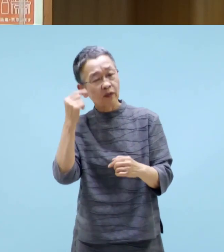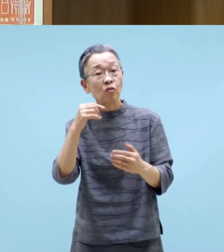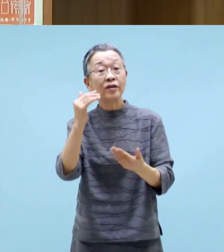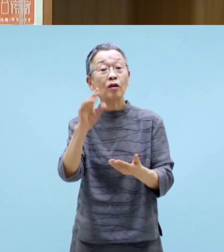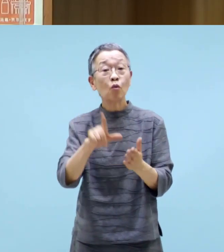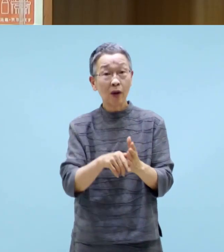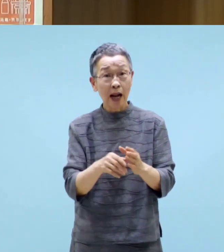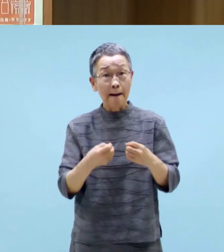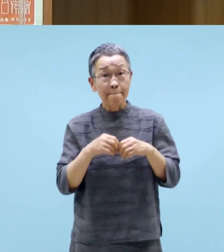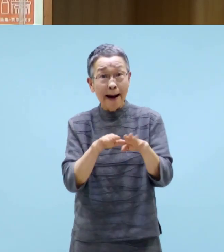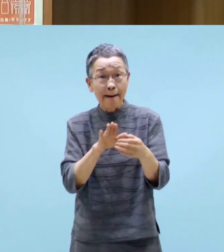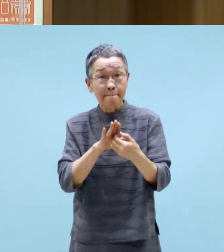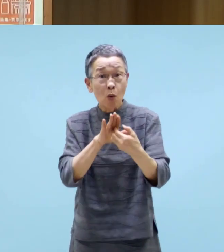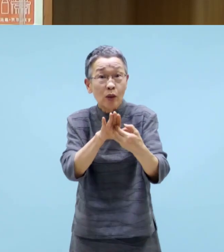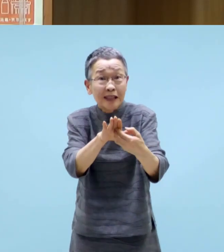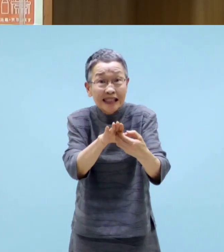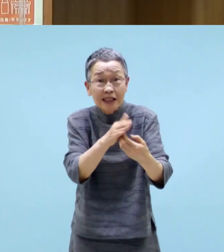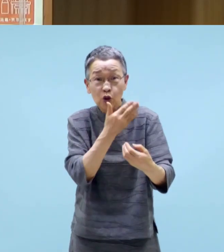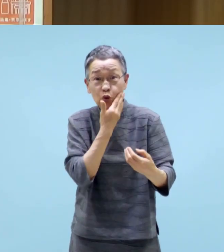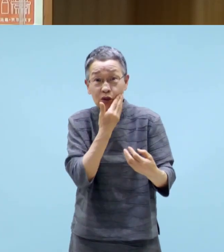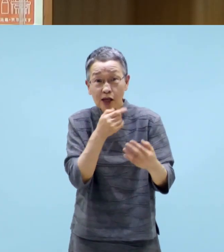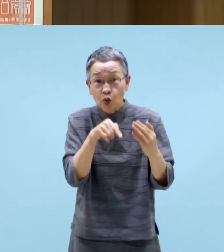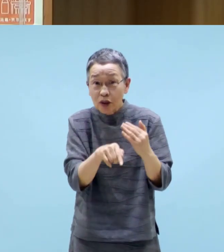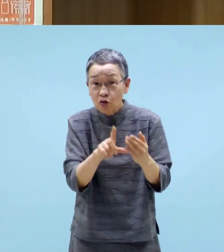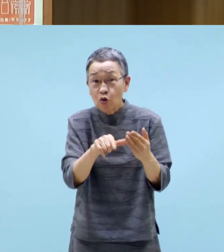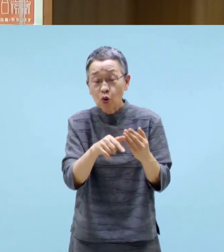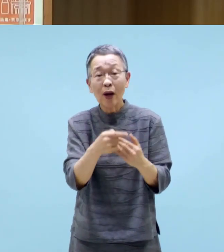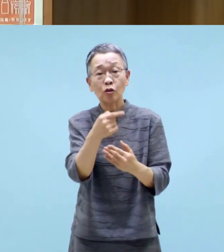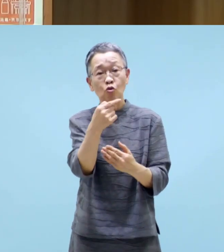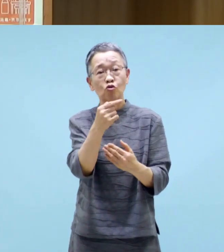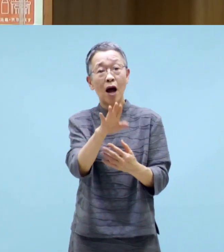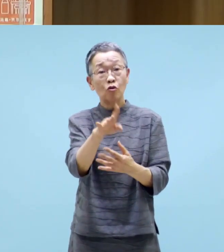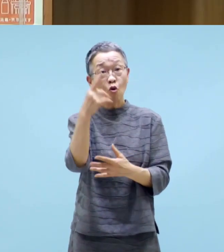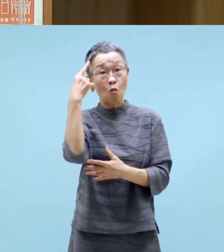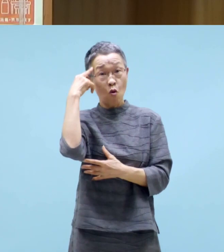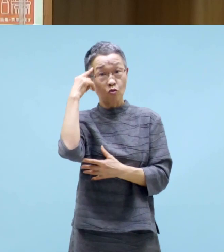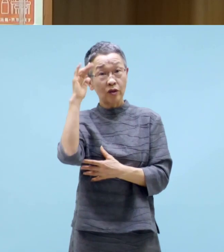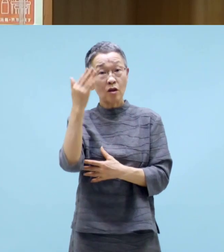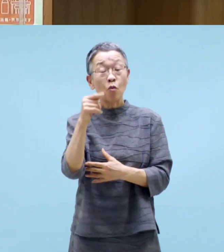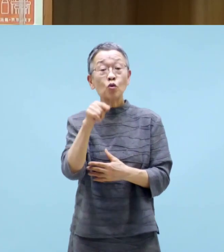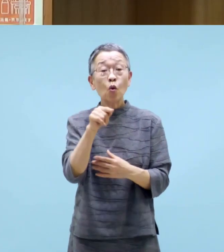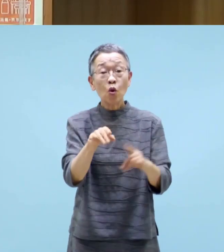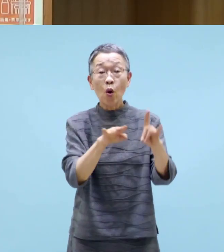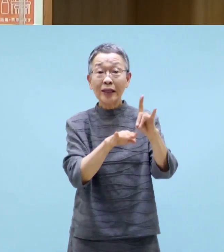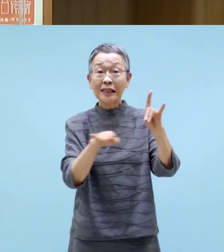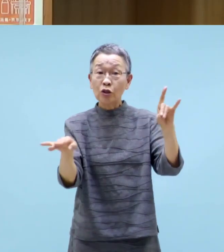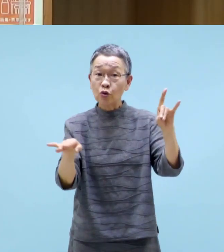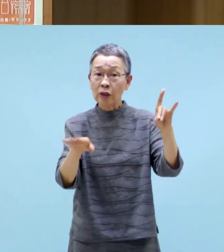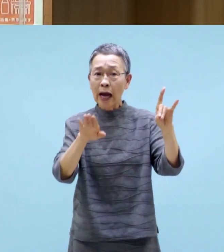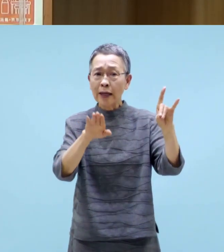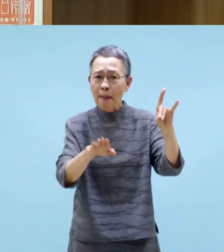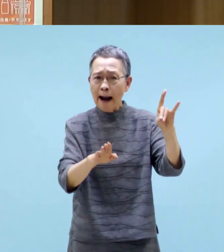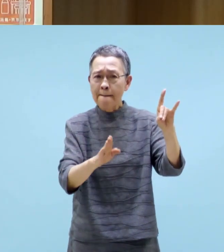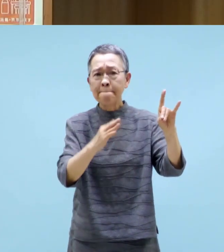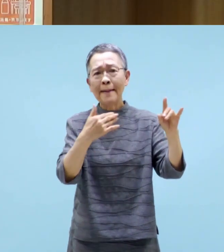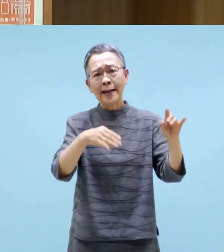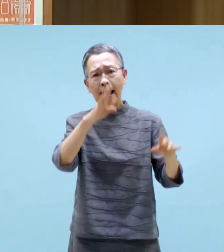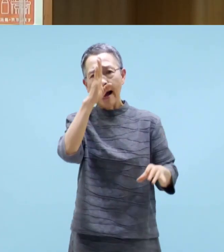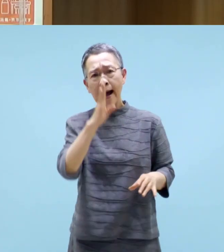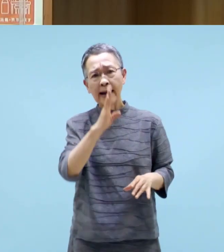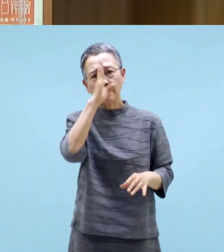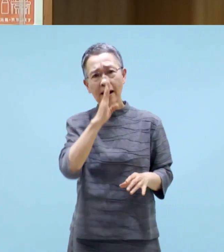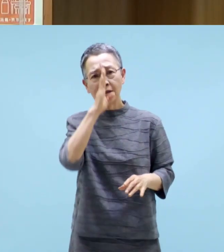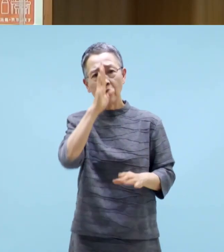置というのが一つあるんだろうなというふうに思いますが、ただそこの基準が今はっきりしないので、そこ